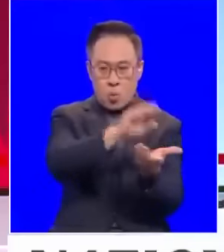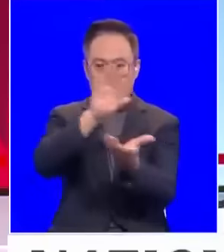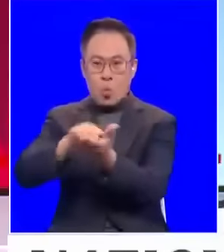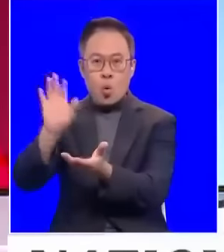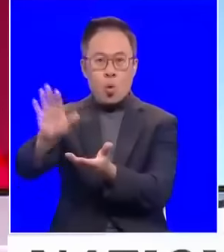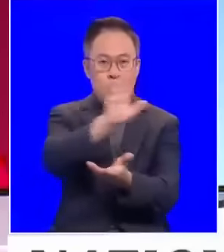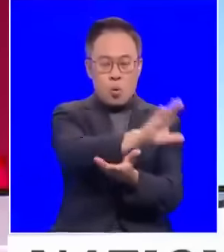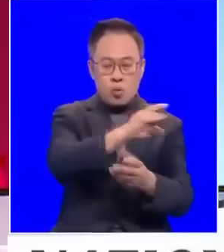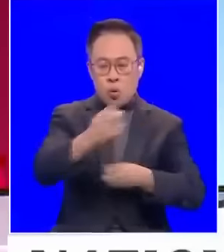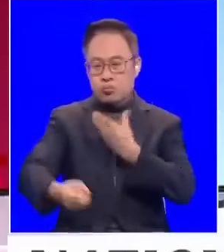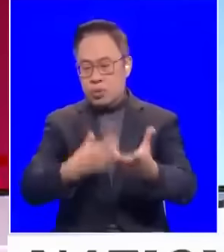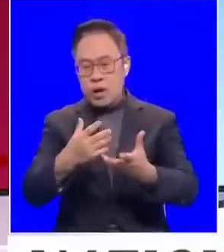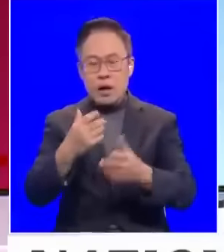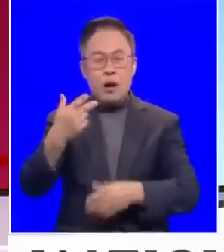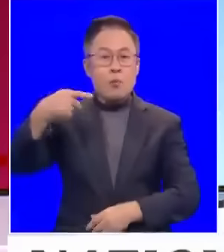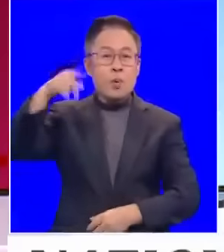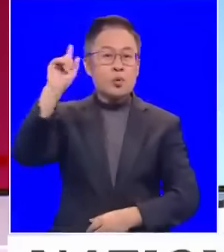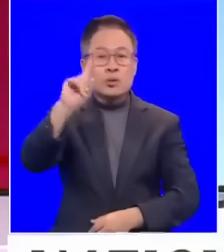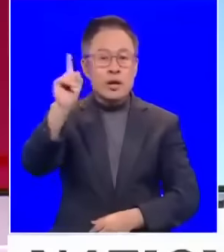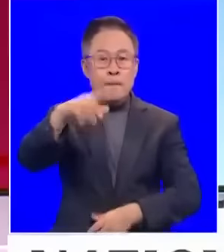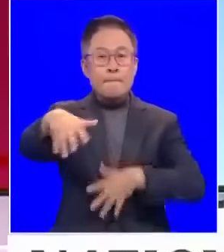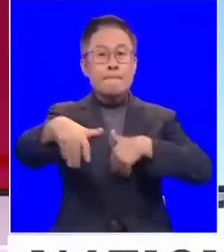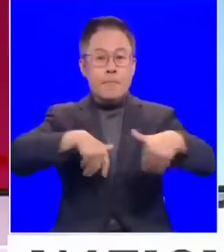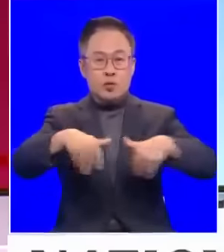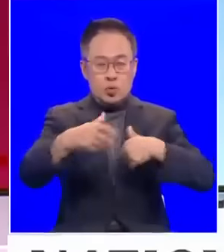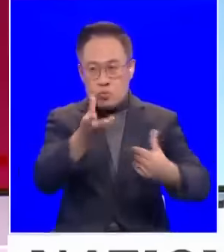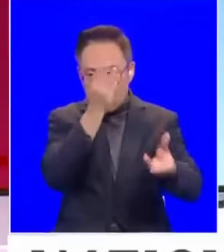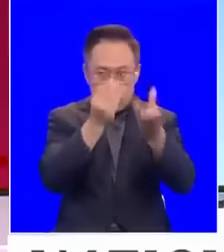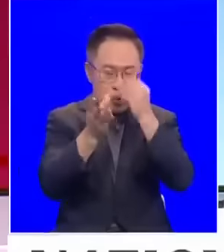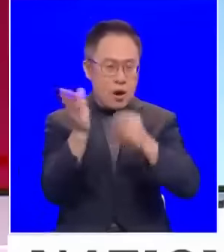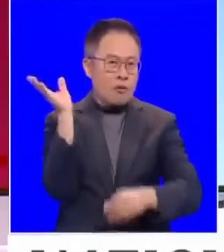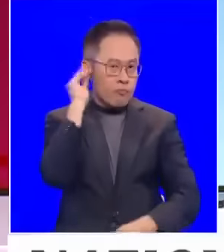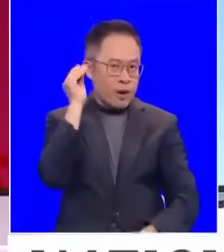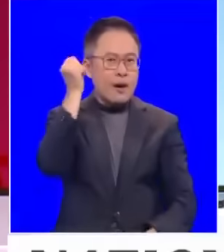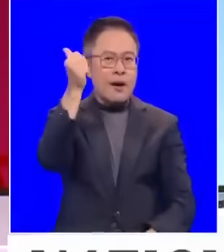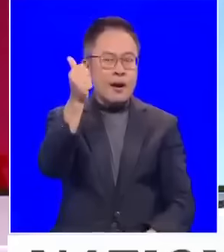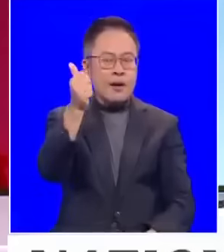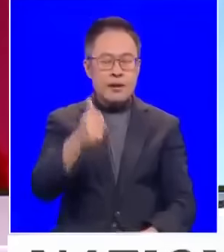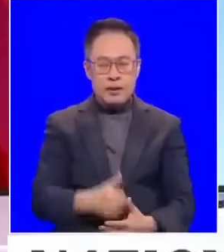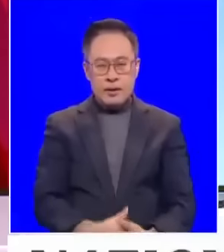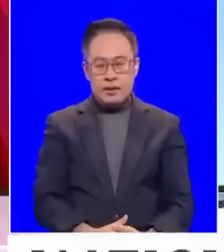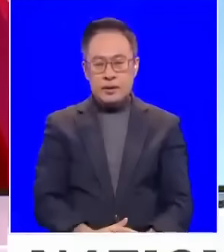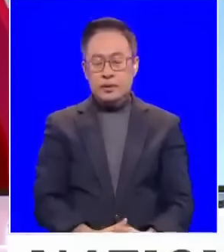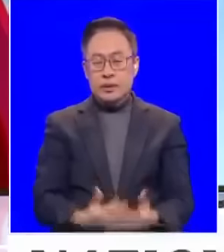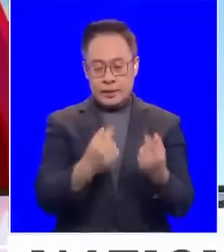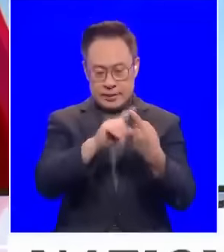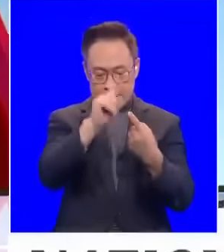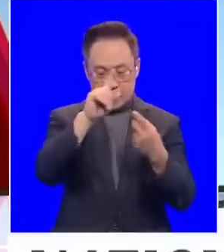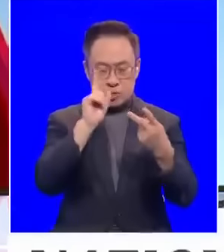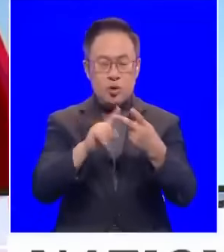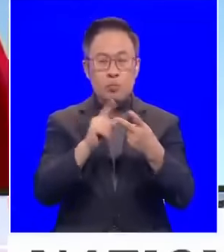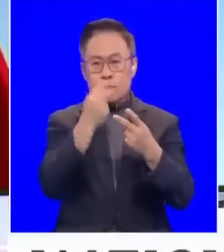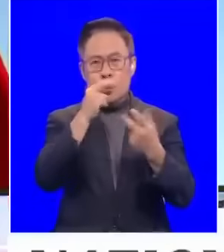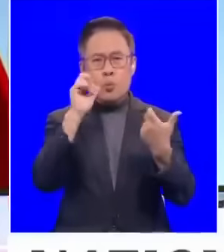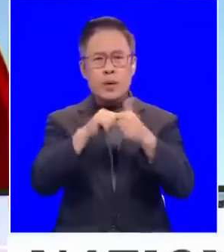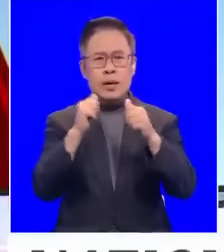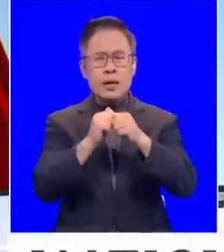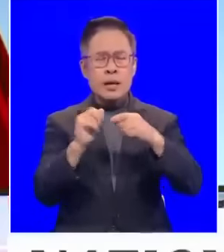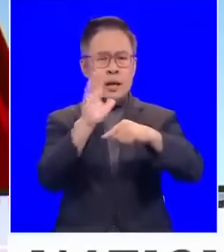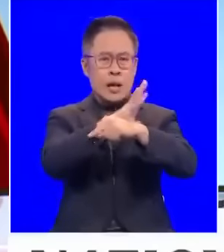ชนได้ประโยชน์คุณผู้ชม ค่ะเปิดเผยกันออกมาเยอะๆ ค่ะ คุณผู้ชมคะลองไปติดตามความคืบหน้าของคดีดีไอคอนล่าสุดกันหน่อยค่ะเห็นว่าวัน